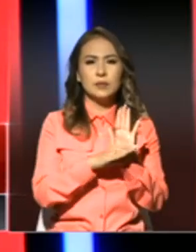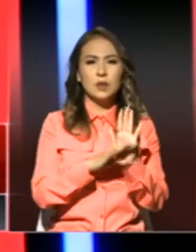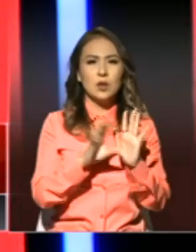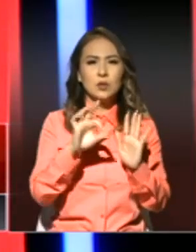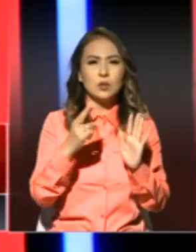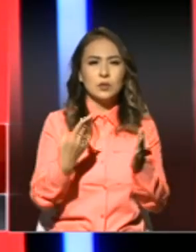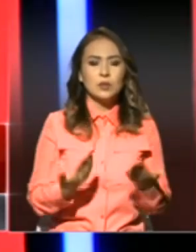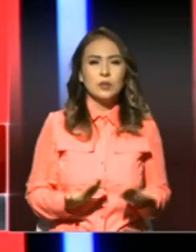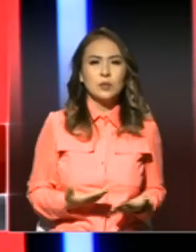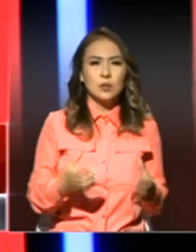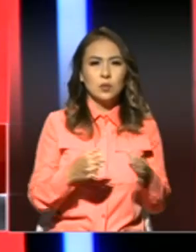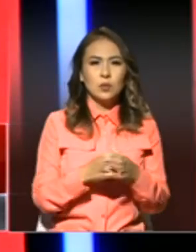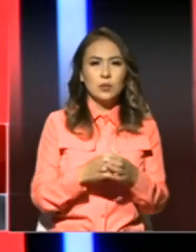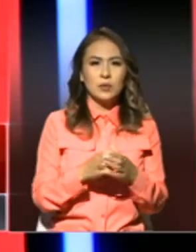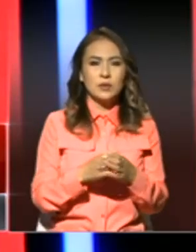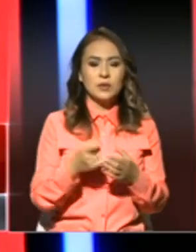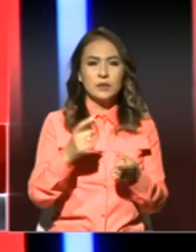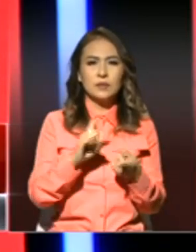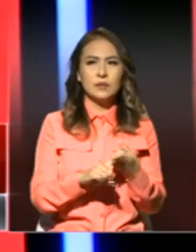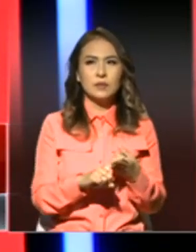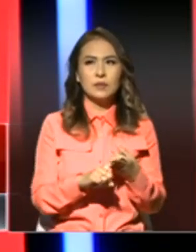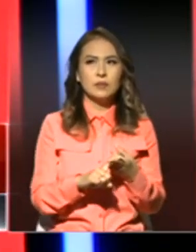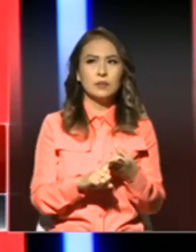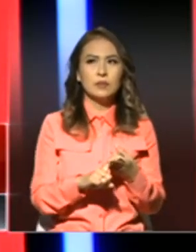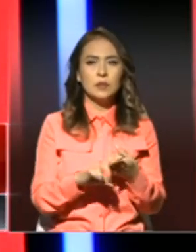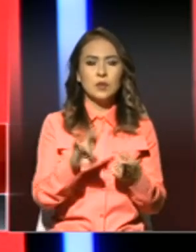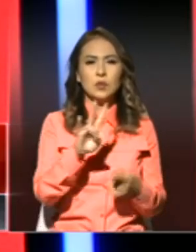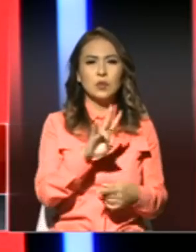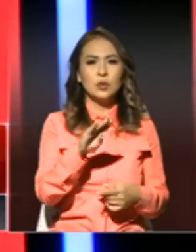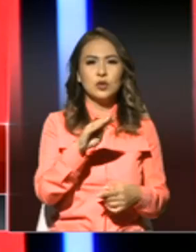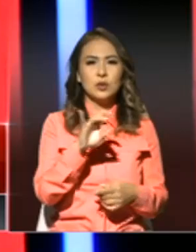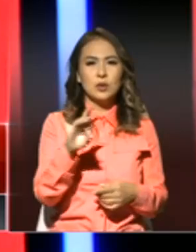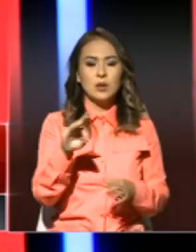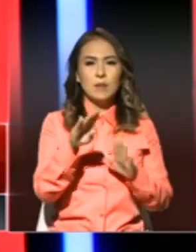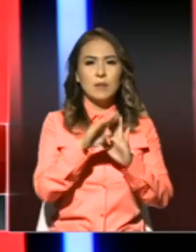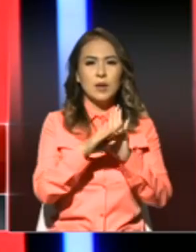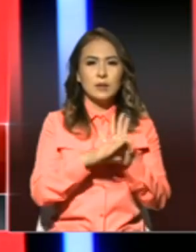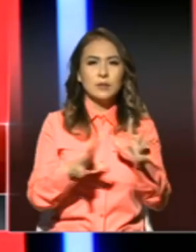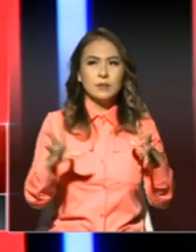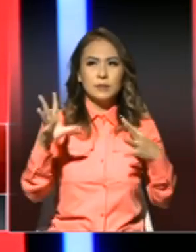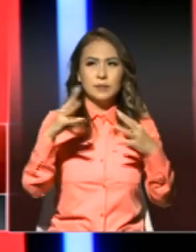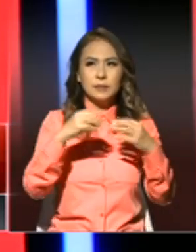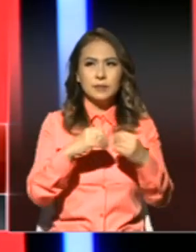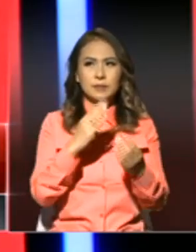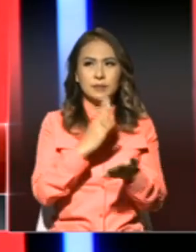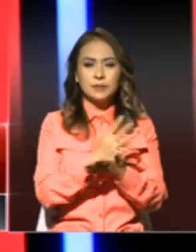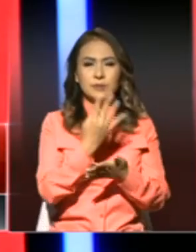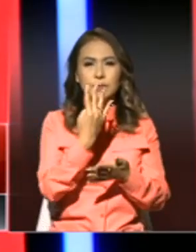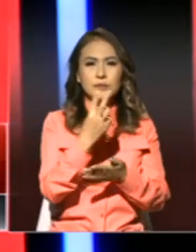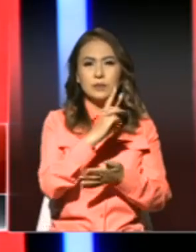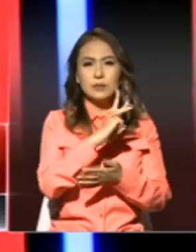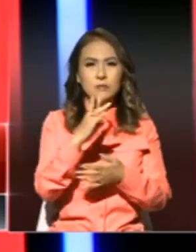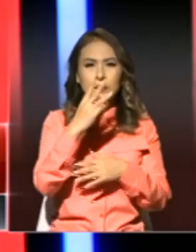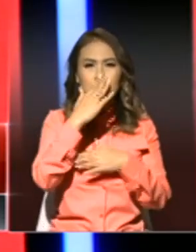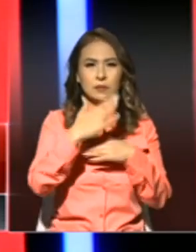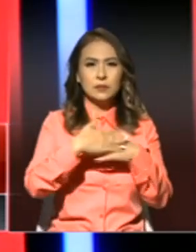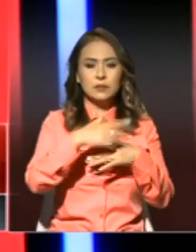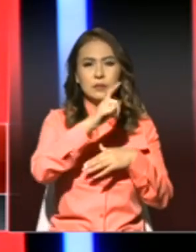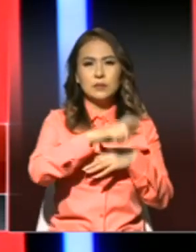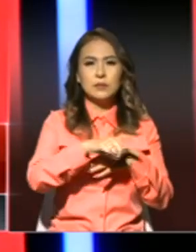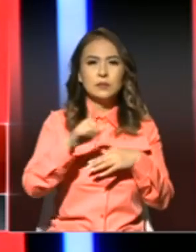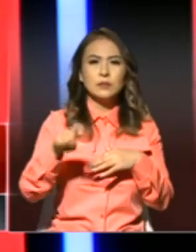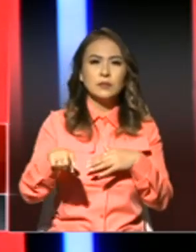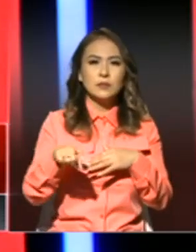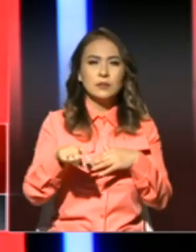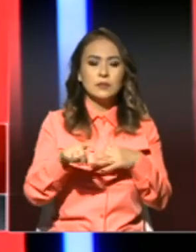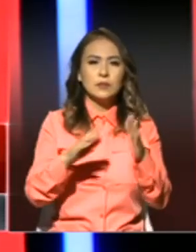әлеуметтік топтарға байланысты. Жаңа көбін айттыңыз деп, мінекей Нұрлы жер бақытты отбасы бәрі бірігіп кетті дедік. Енді 4 миллионға жуық